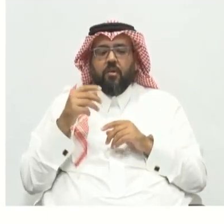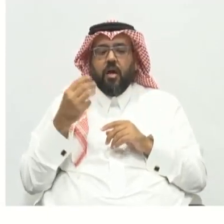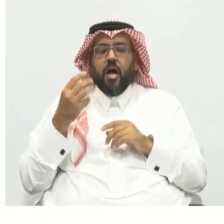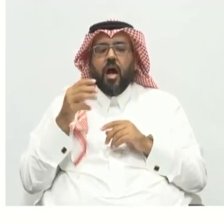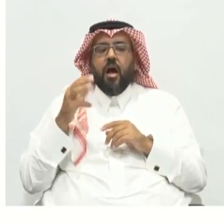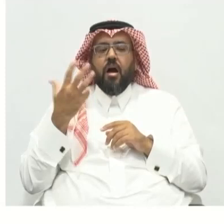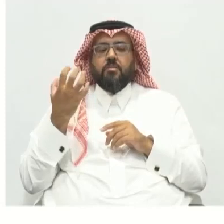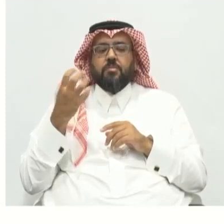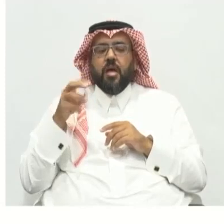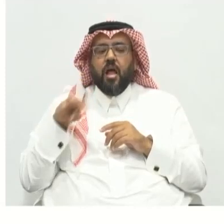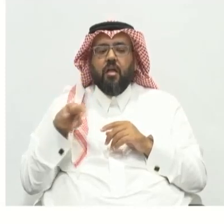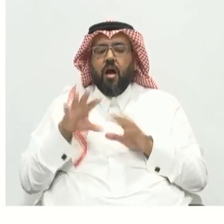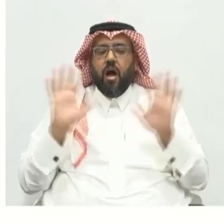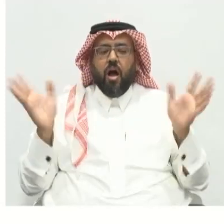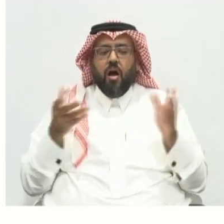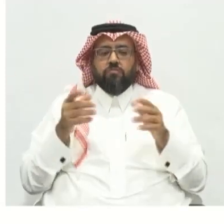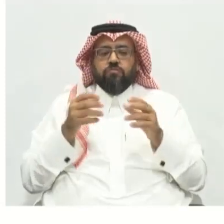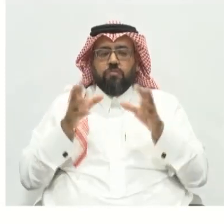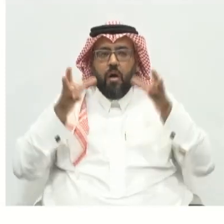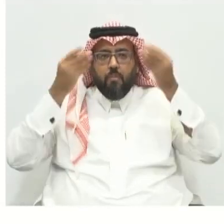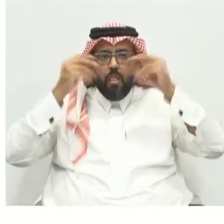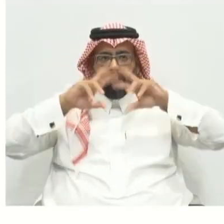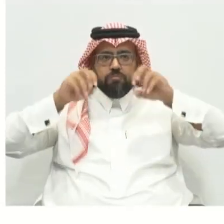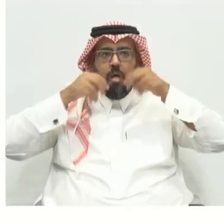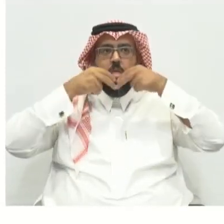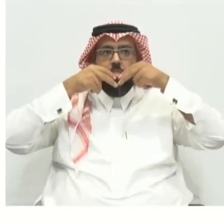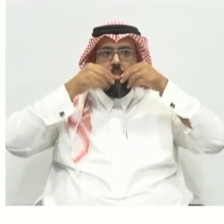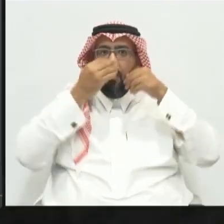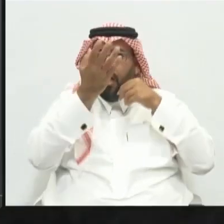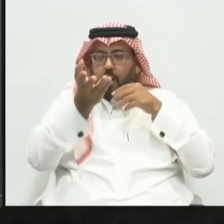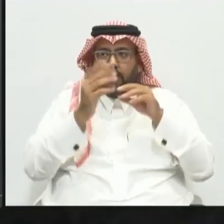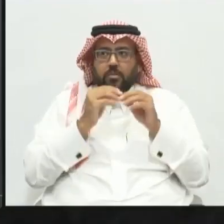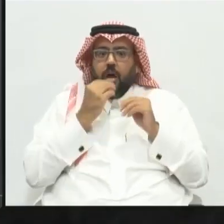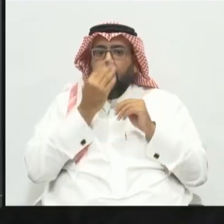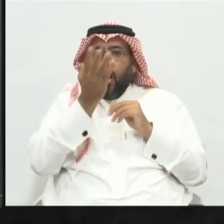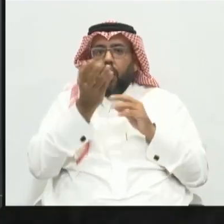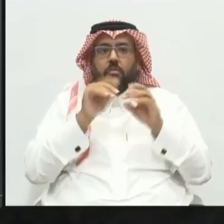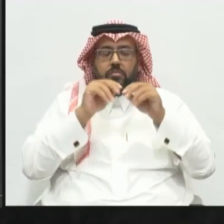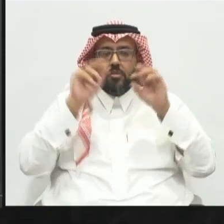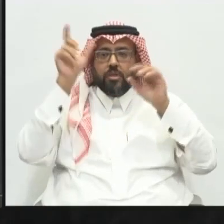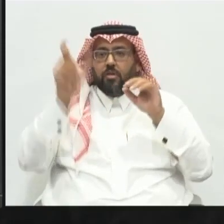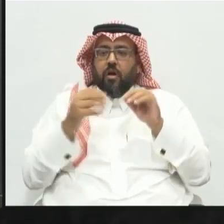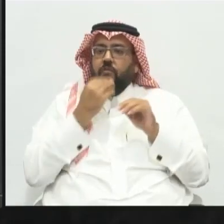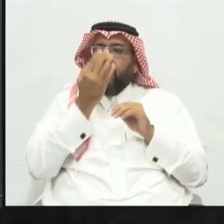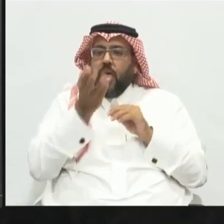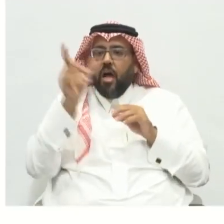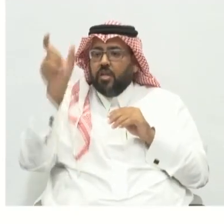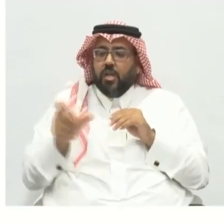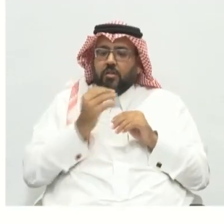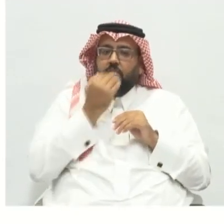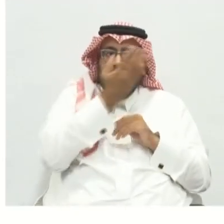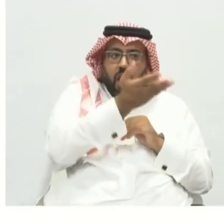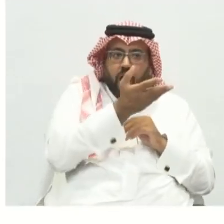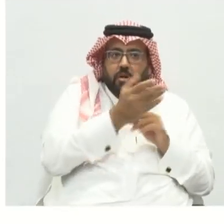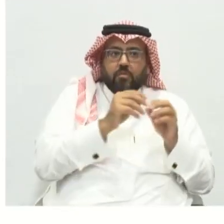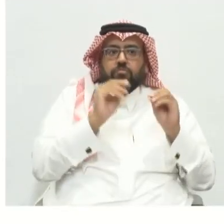شخص يرتكب ا من الجرائم المعلوماتيه الاتيه في الفقره الخامسه التشهير بالاخرين التشهير بالاخرين والحاق